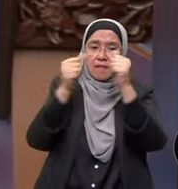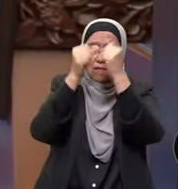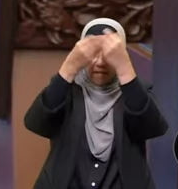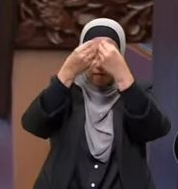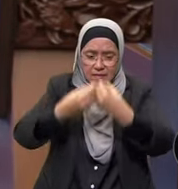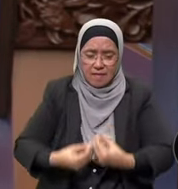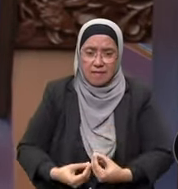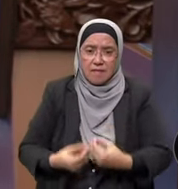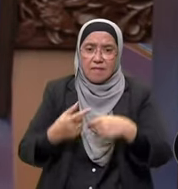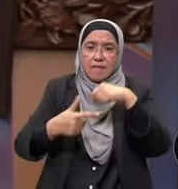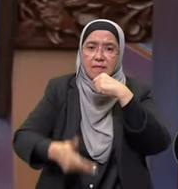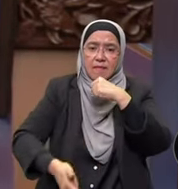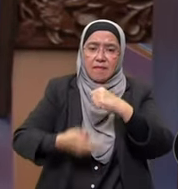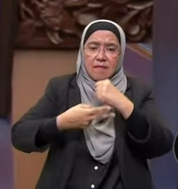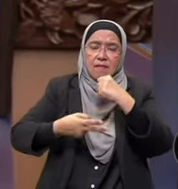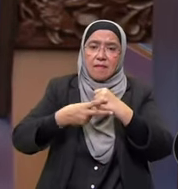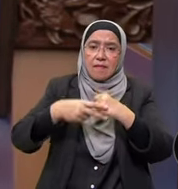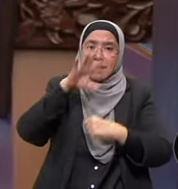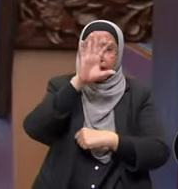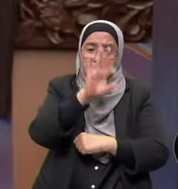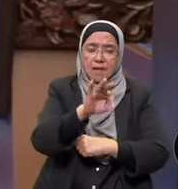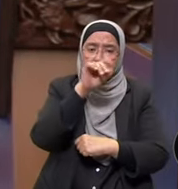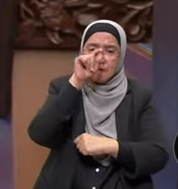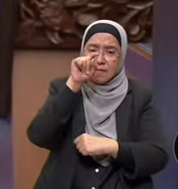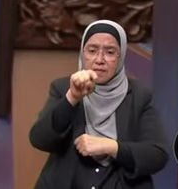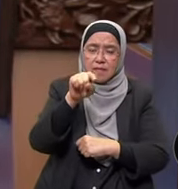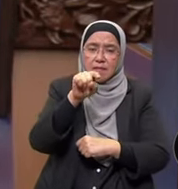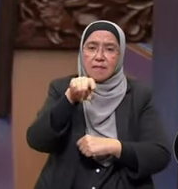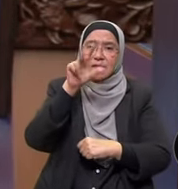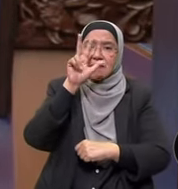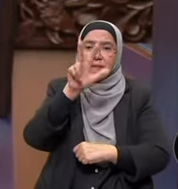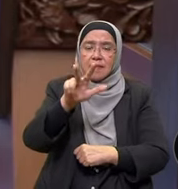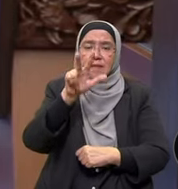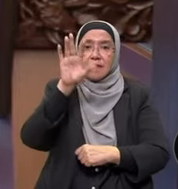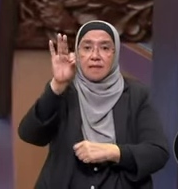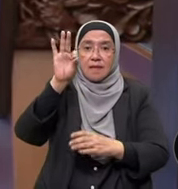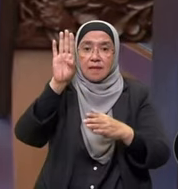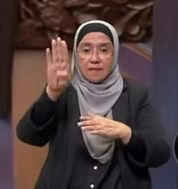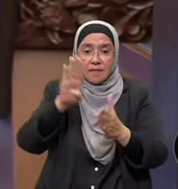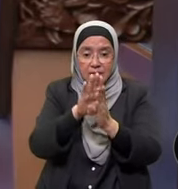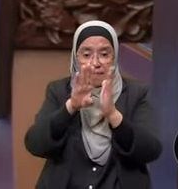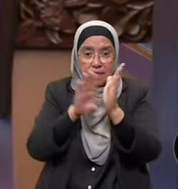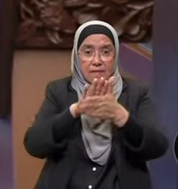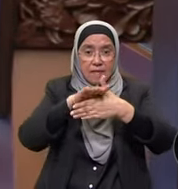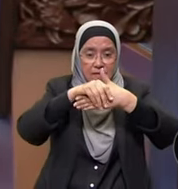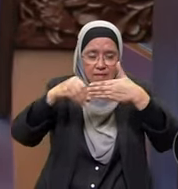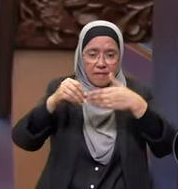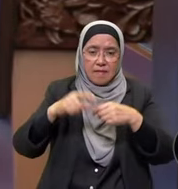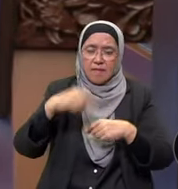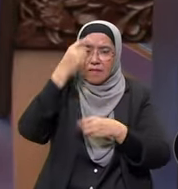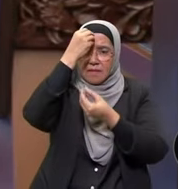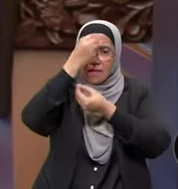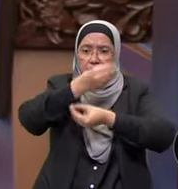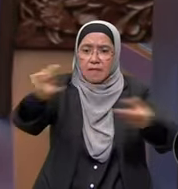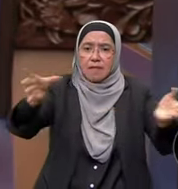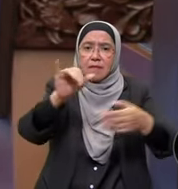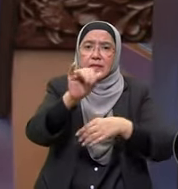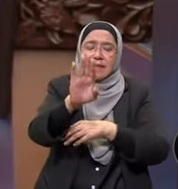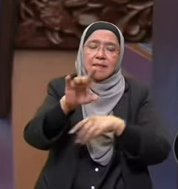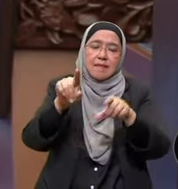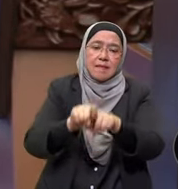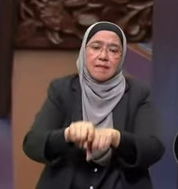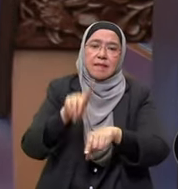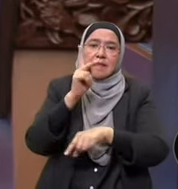caruman sebanyak rm9.39 bilion untuk maklumat yang berhormat juga kwsp membenarkan